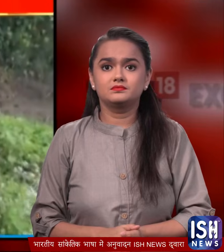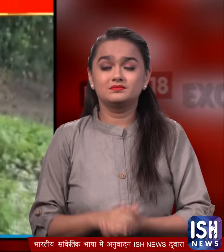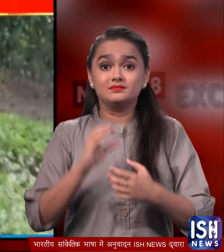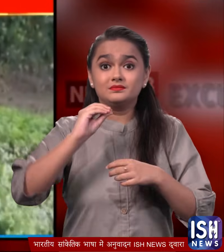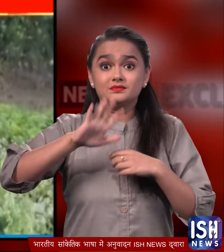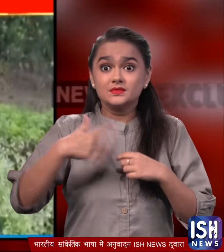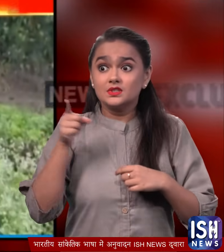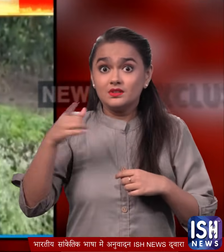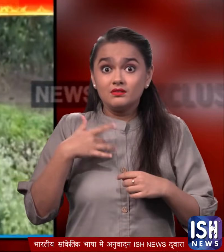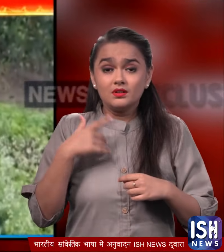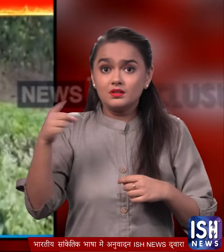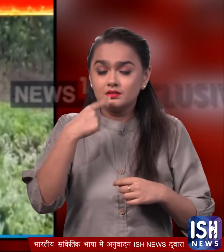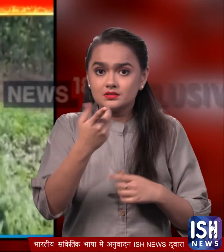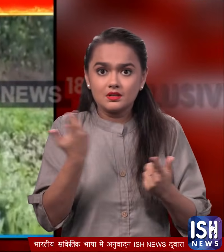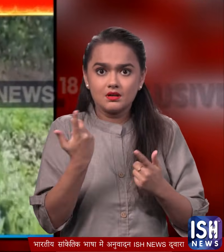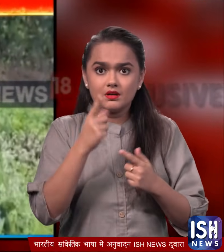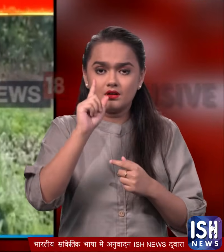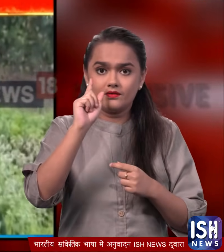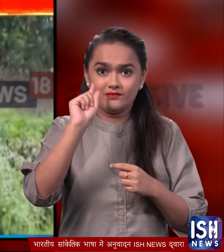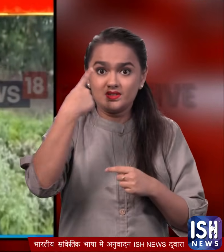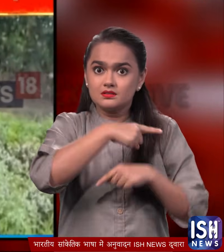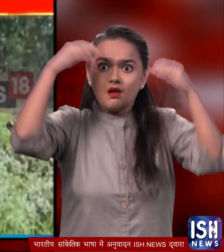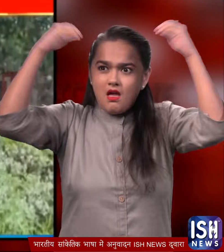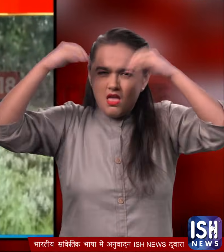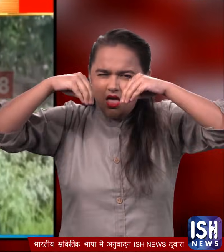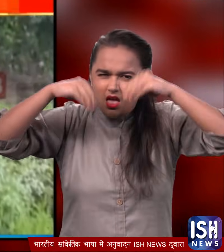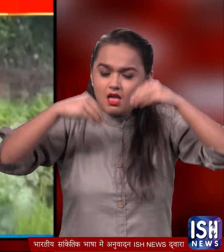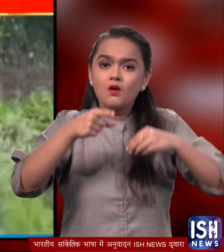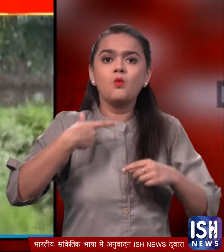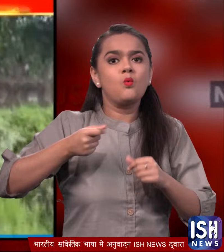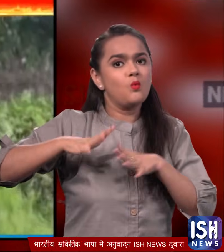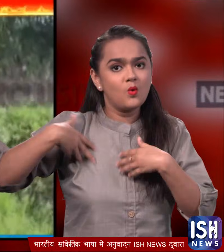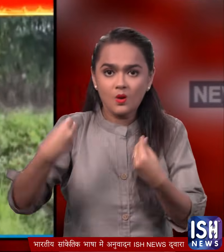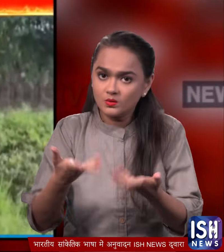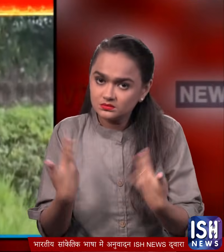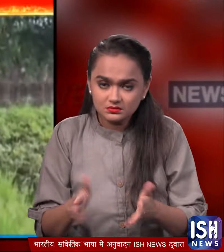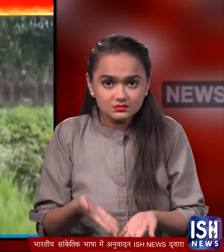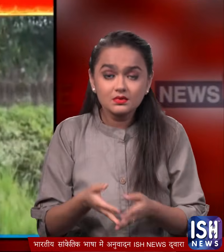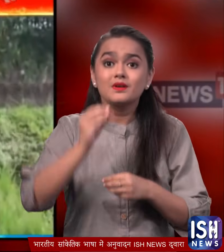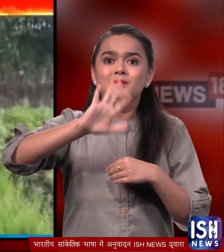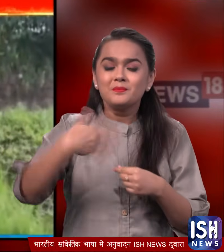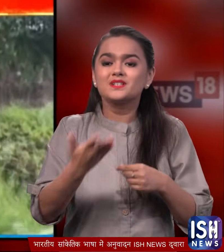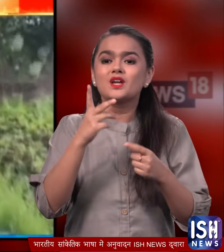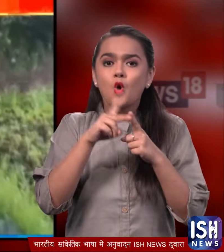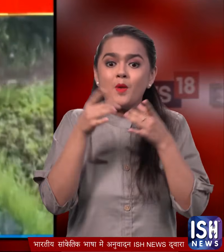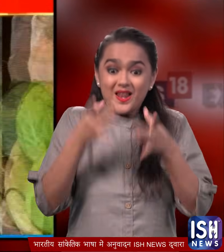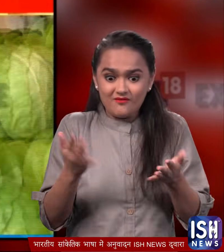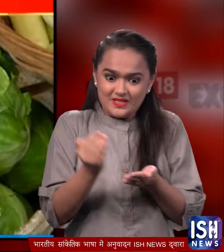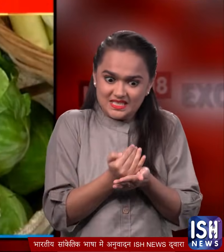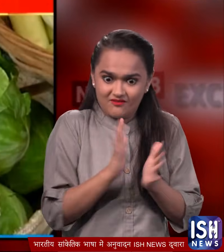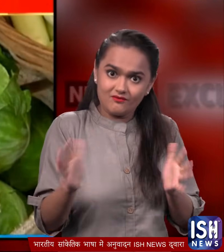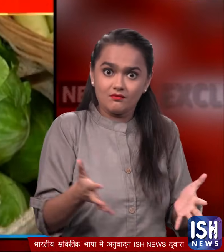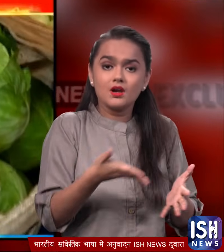वो इस बात से भी खफा दिखा कि पहले तो बेहिसाब बारिश ने उसकी फसल को नुकसान पहुंचाया और जो रह गई उसकी सही कीमत बाजार में नहीं मिल